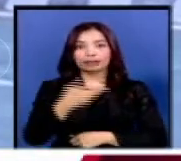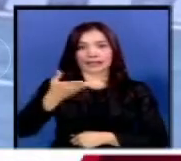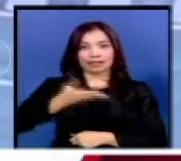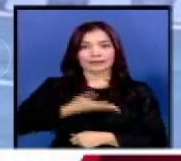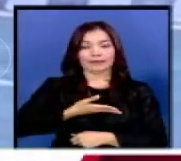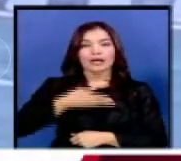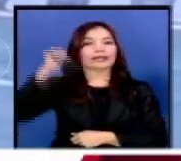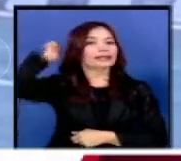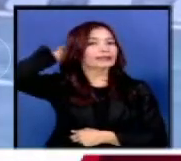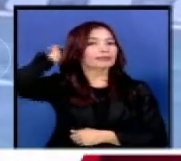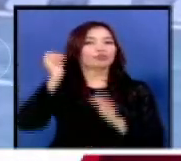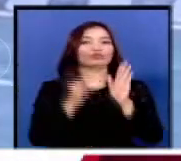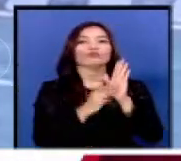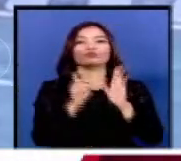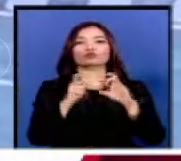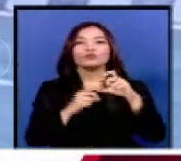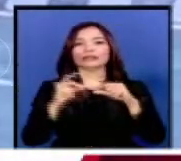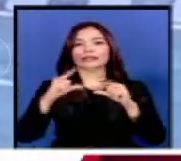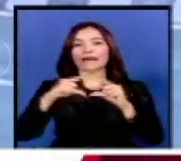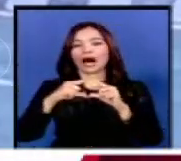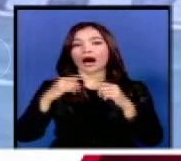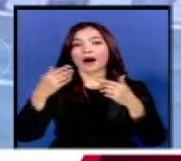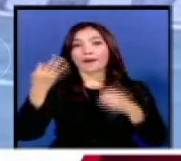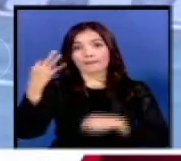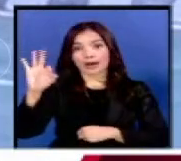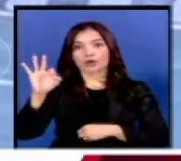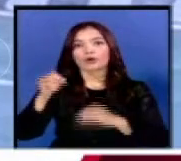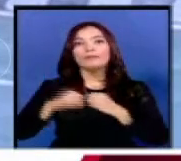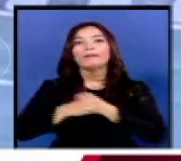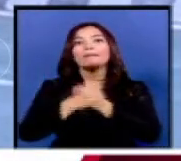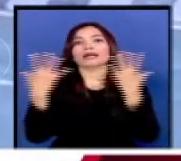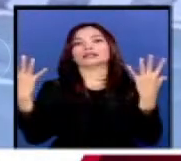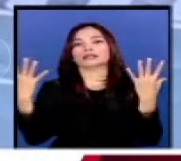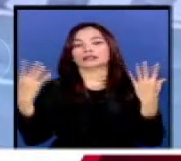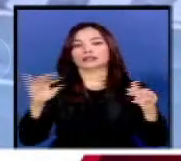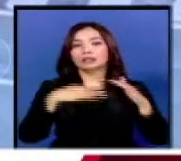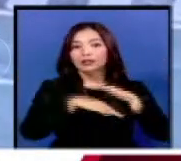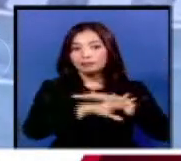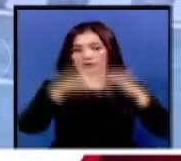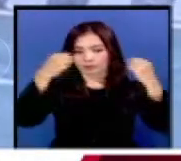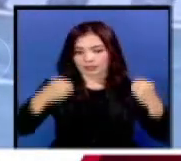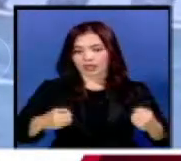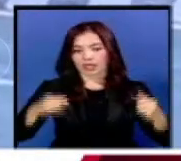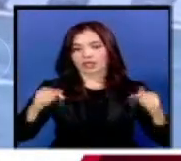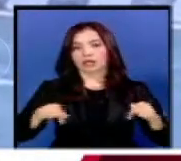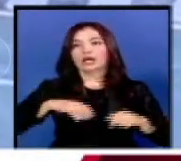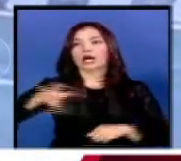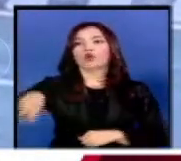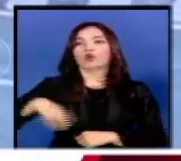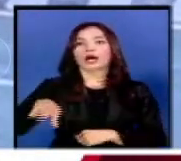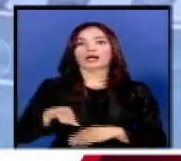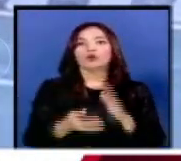Mas Riah memang baru saja bebas dari lapas kelas 2A, namun memang sudah berkali-kali dari keluarga Mas